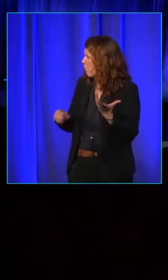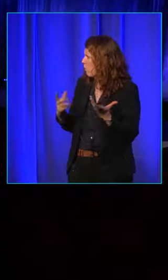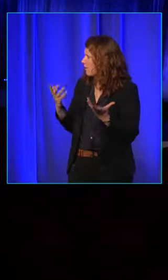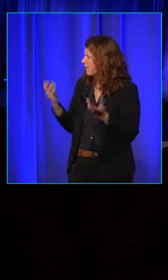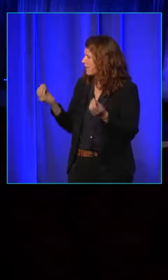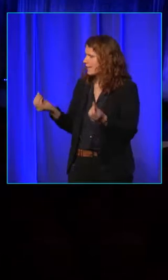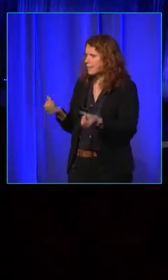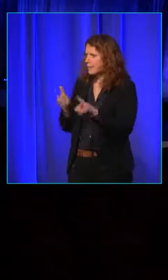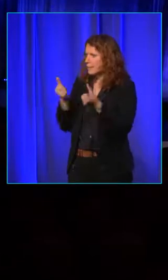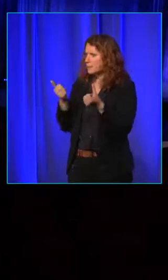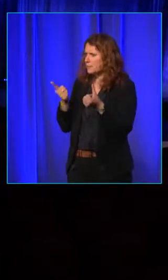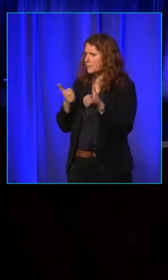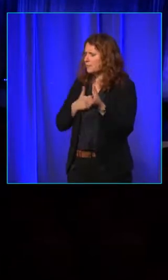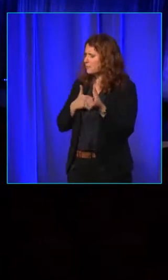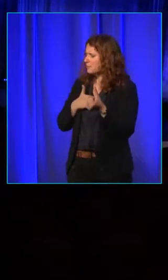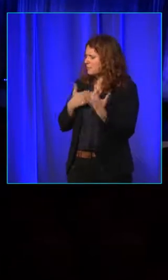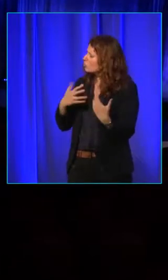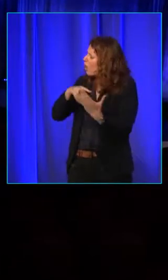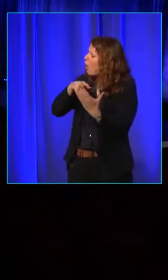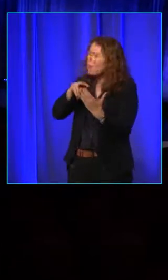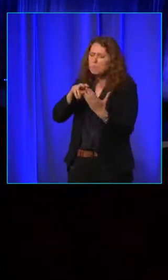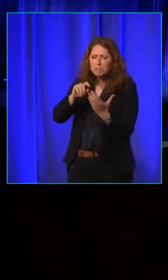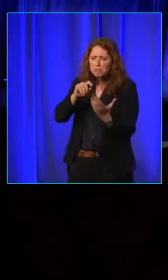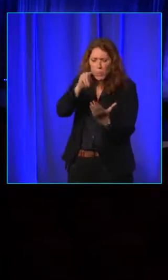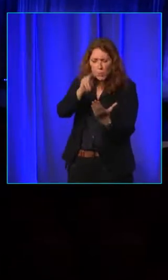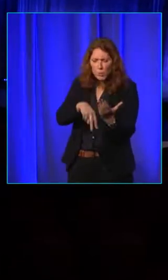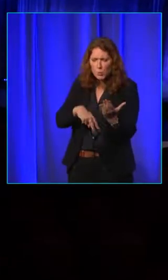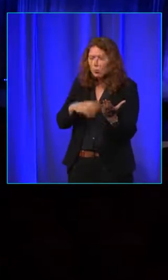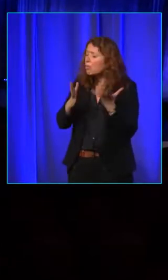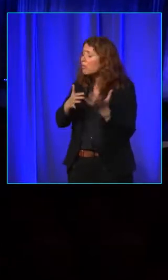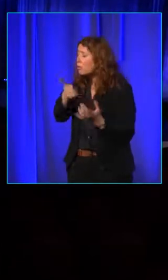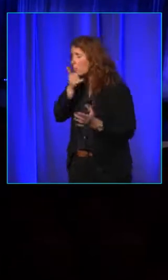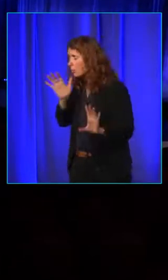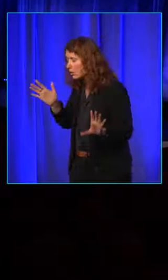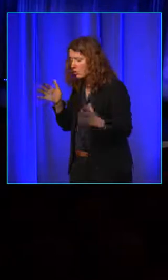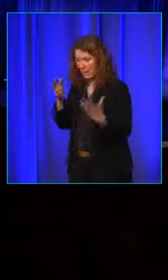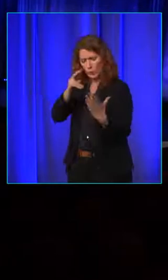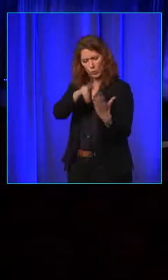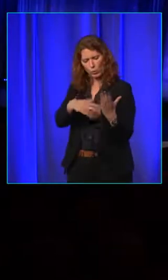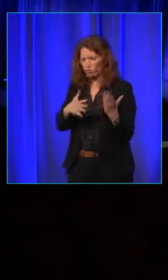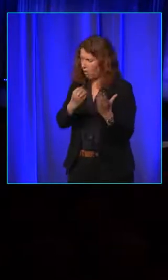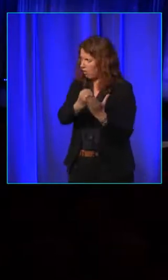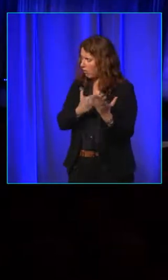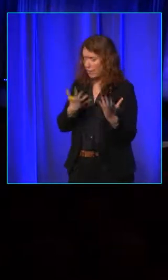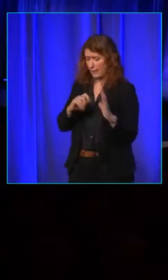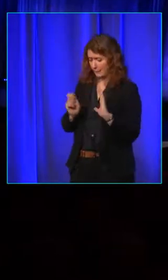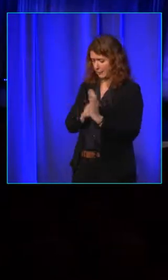Et moi, j'avais lu quelque part, je ne sais pas si je me suis trompé, c'est que quelquefois, quand un geste est